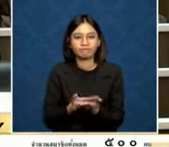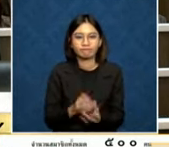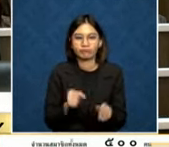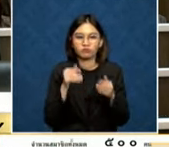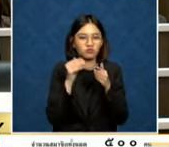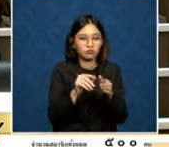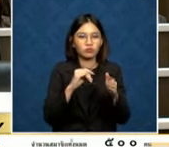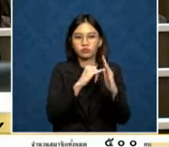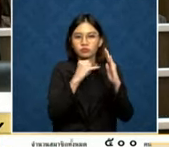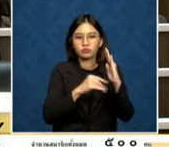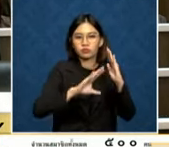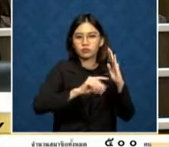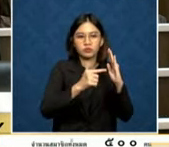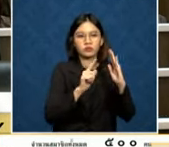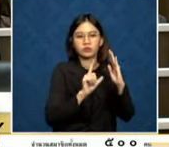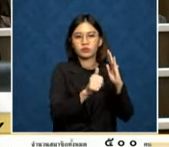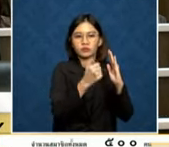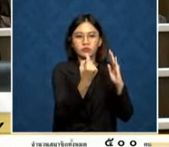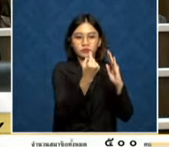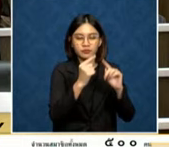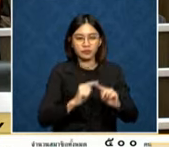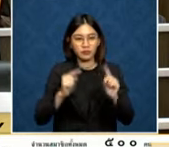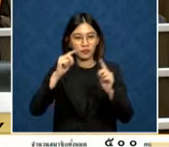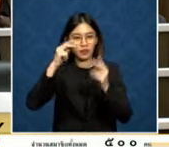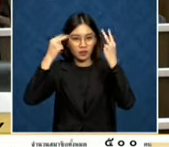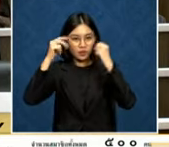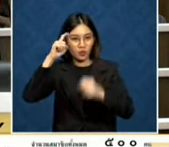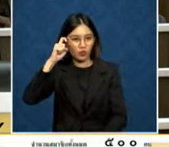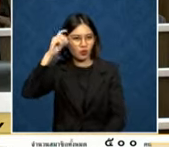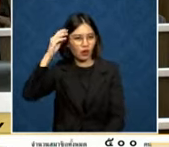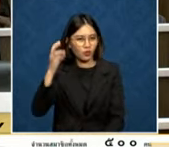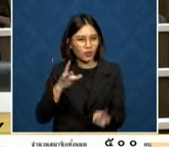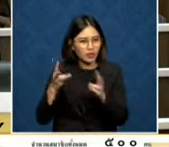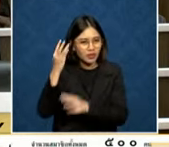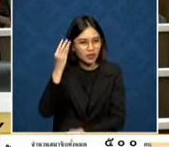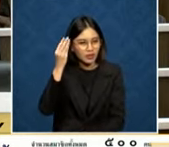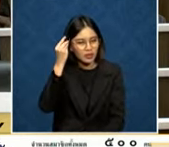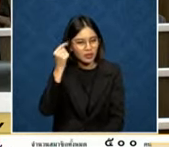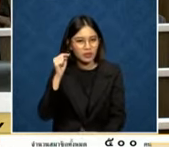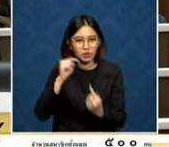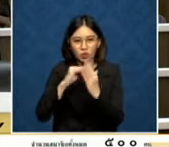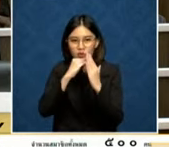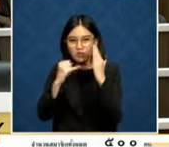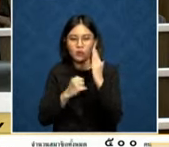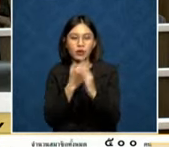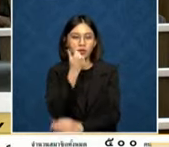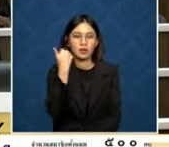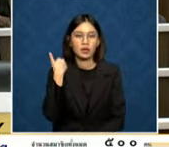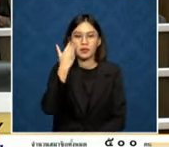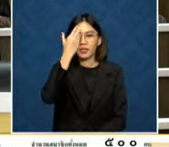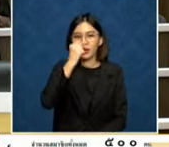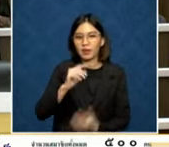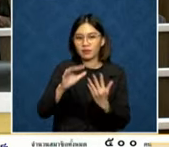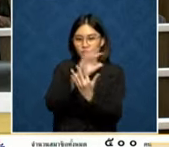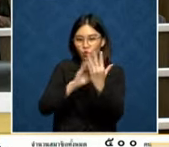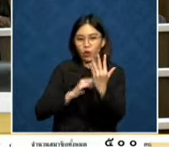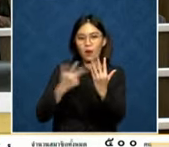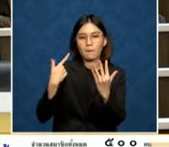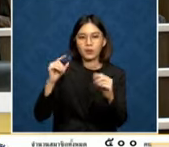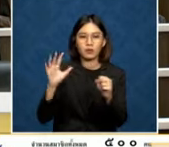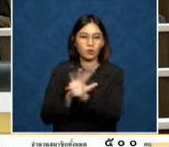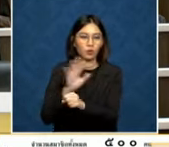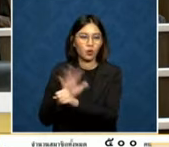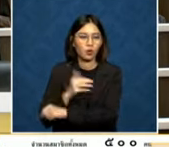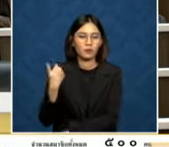เมืองหลักเพียงอย่างเดียวแต่ถ้านายกเศรษฐาค่ะมีวิสัยทัศน์ที่จะนำเงินกระจายไปยังเมืองอื่นๆด้วยเพื่อให้ทุกพื้นที่ได้รับประโยชน์